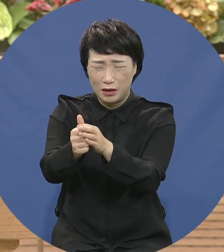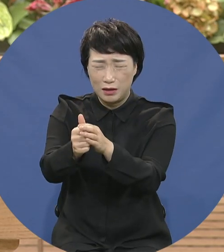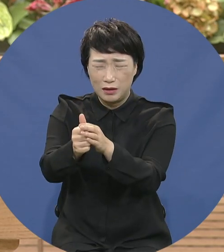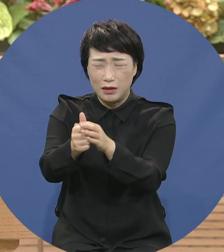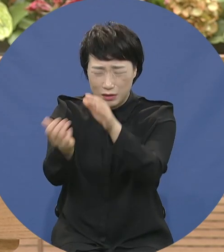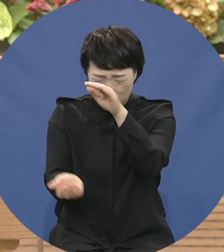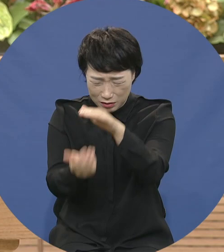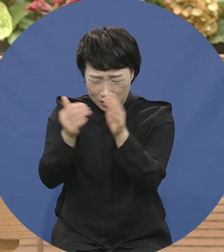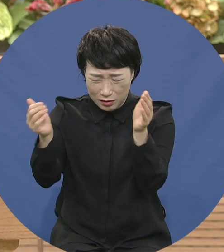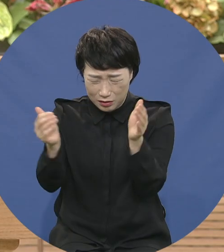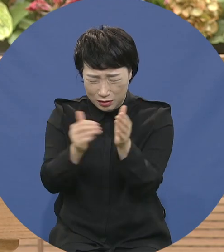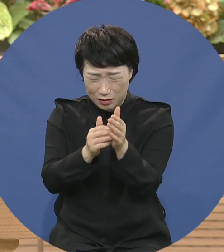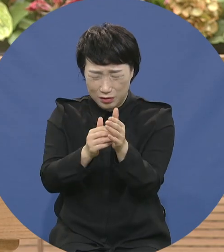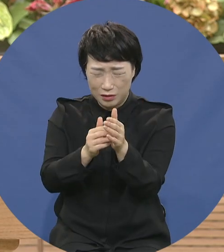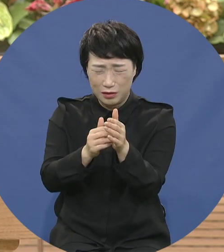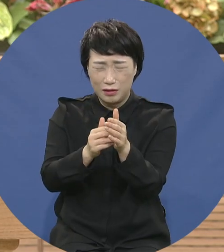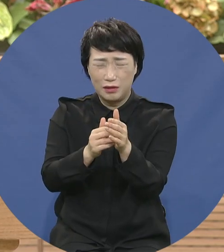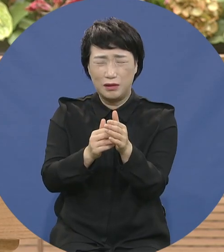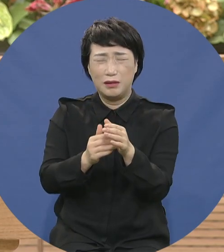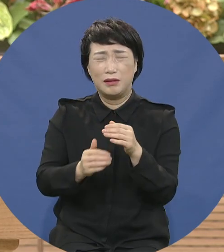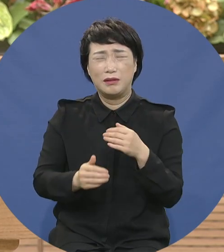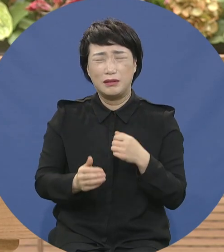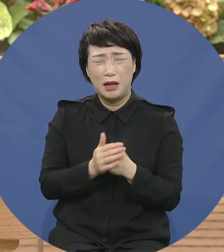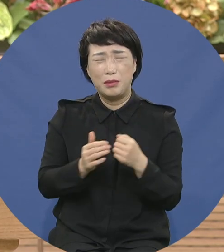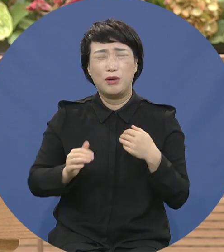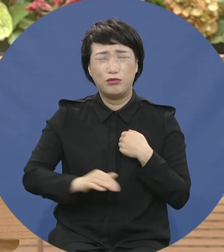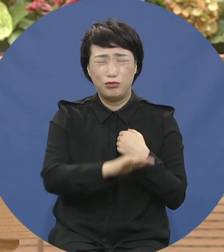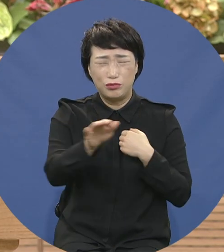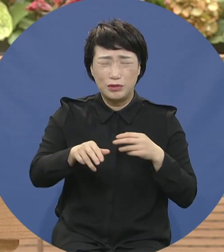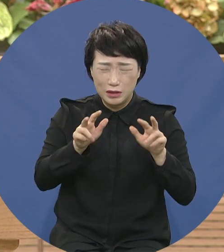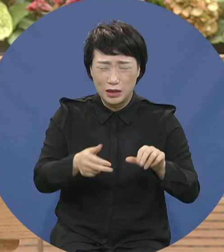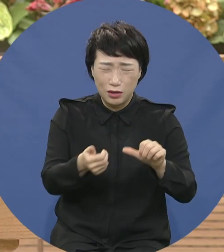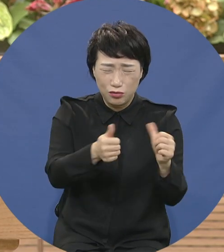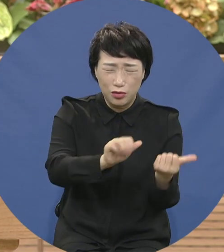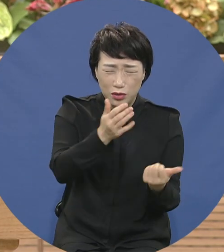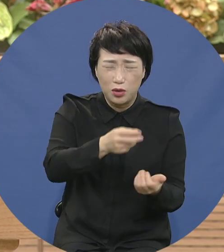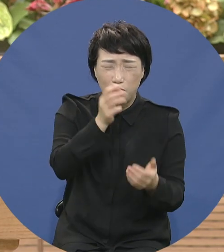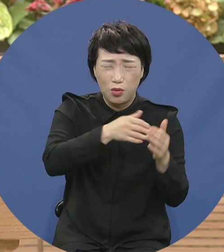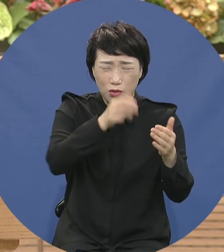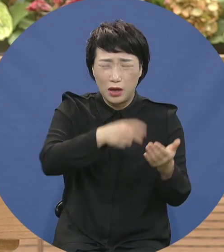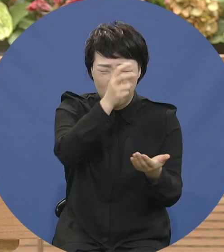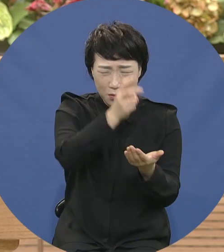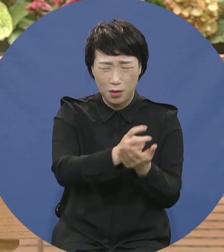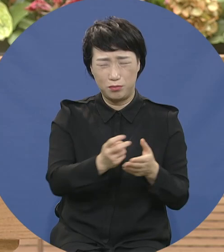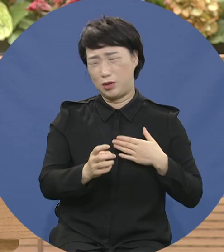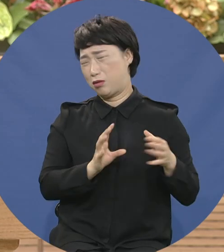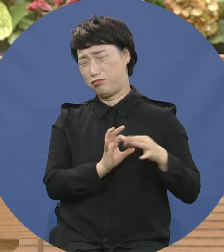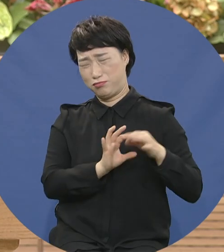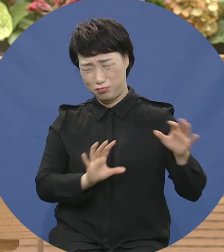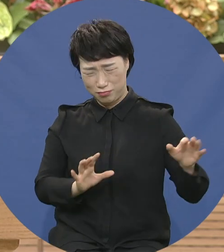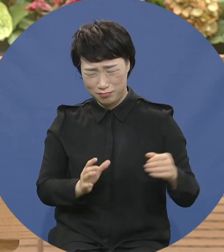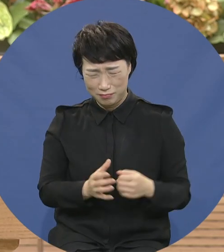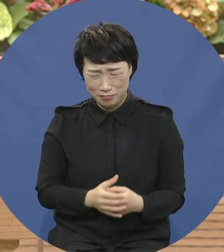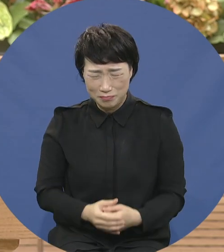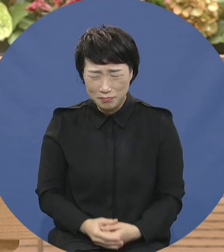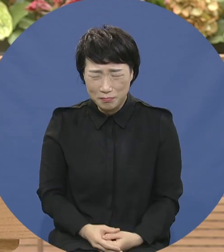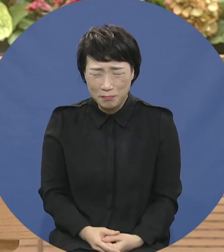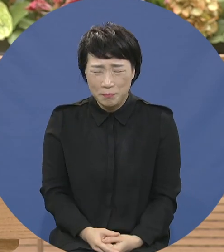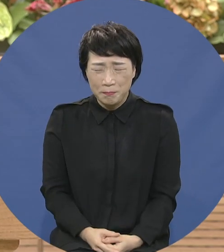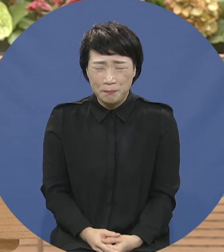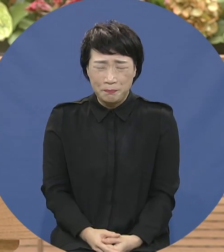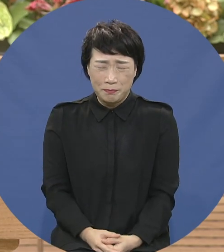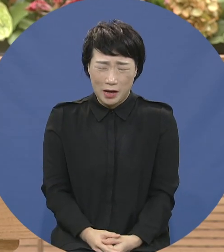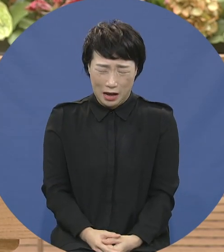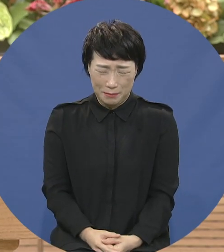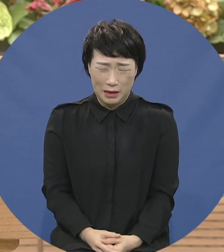이루어 주셨습니다. 그러므로 우리는 죽어야 할 공의의 법이 우리에게는 적용되지 않게